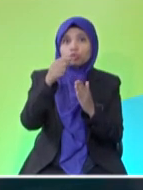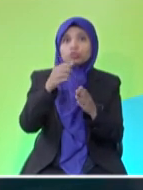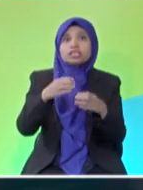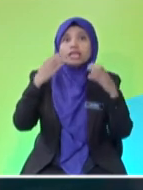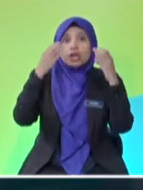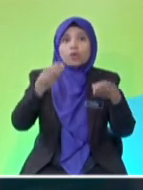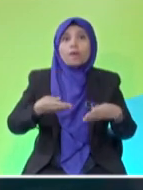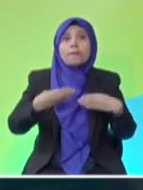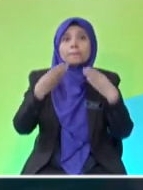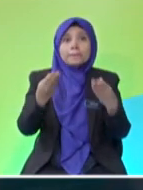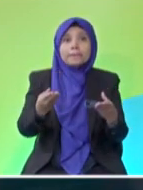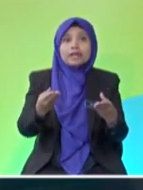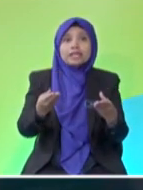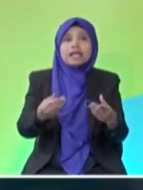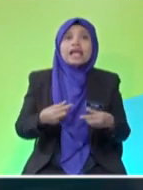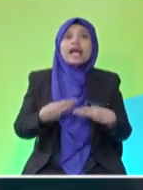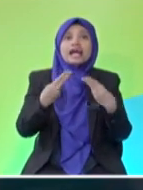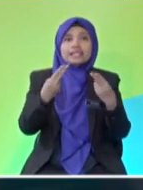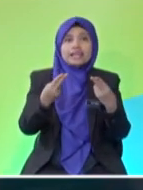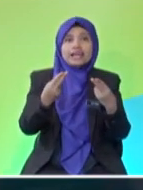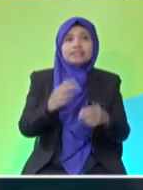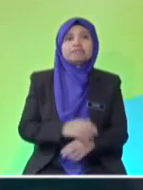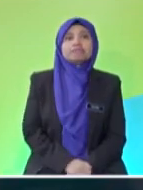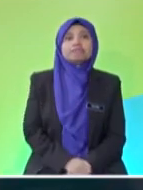ganjaran untuk bilang-bilang boleh pilih sendiri